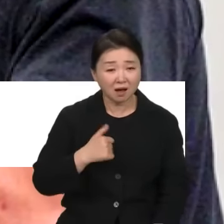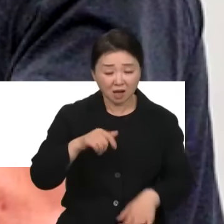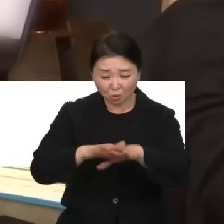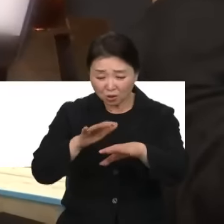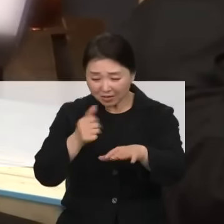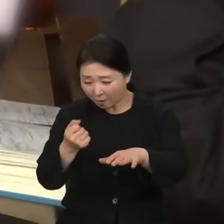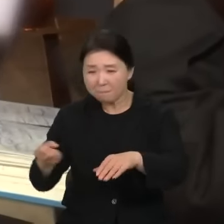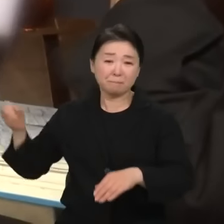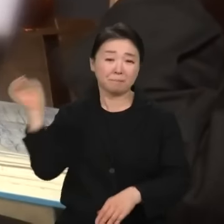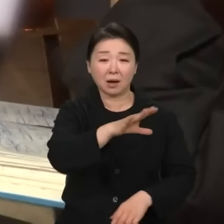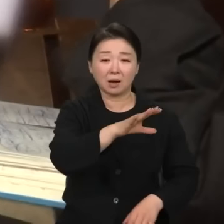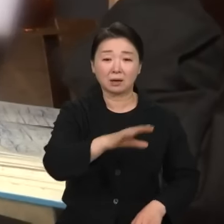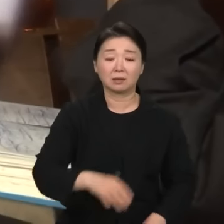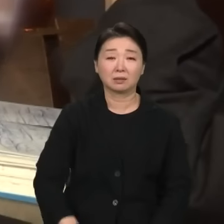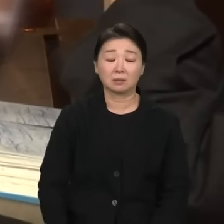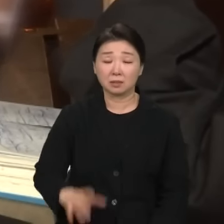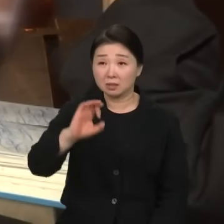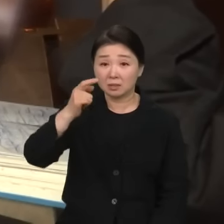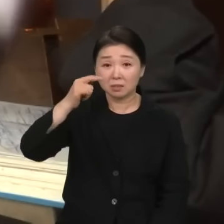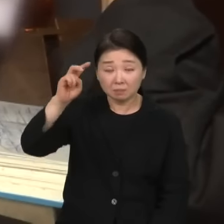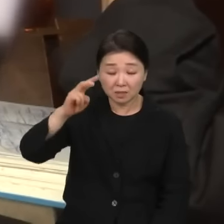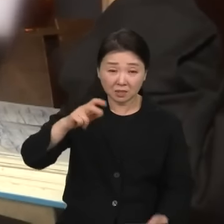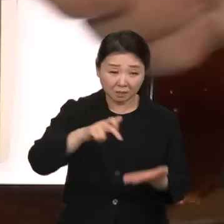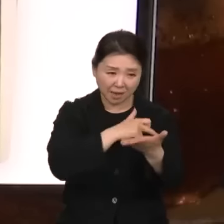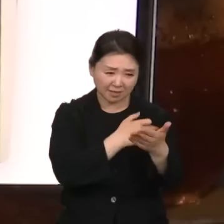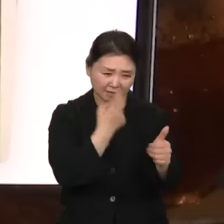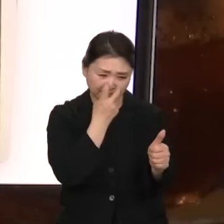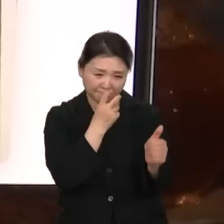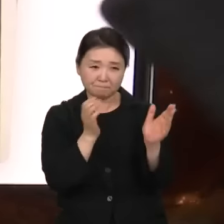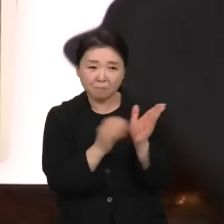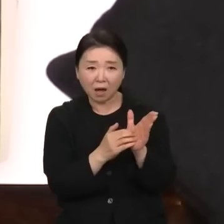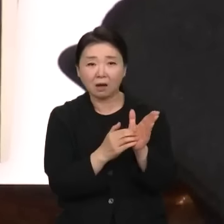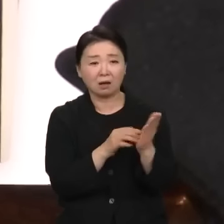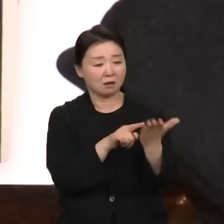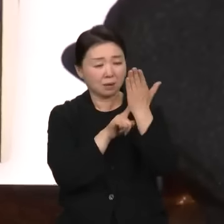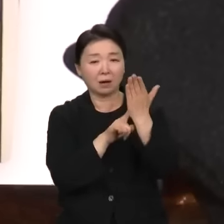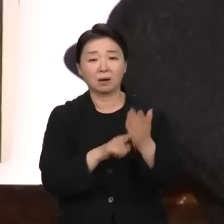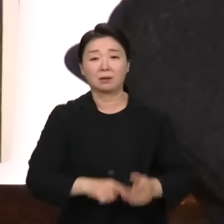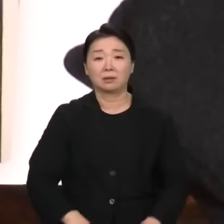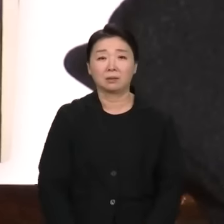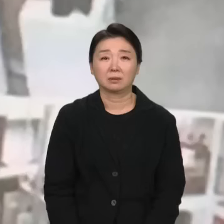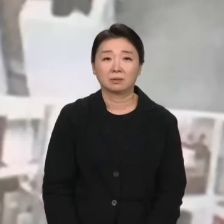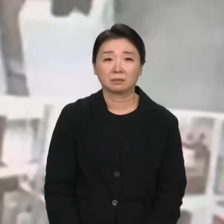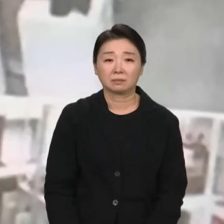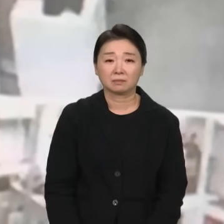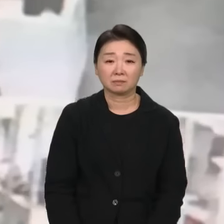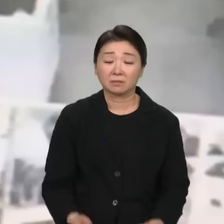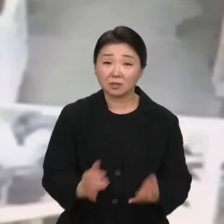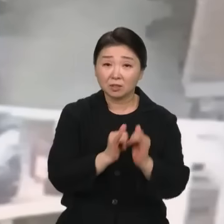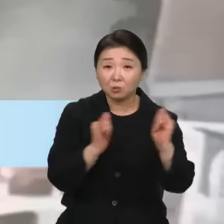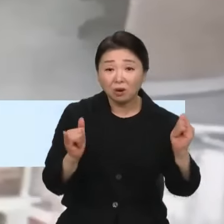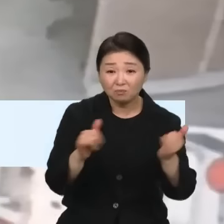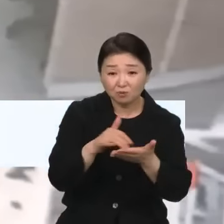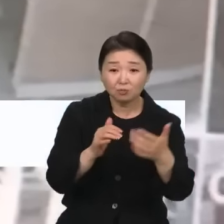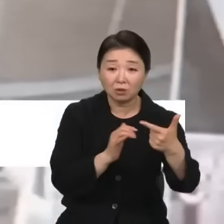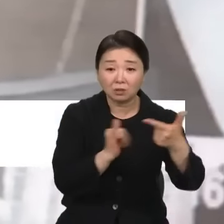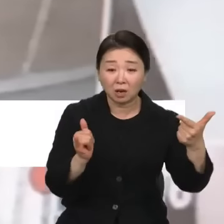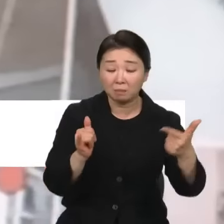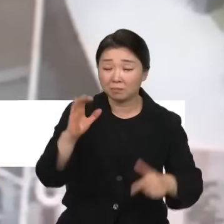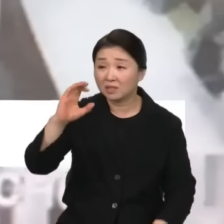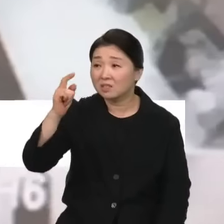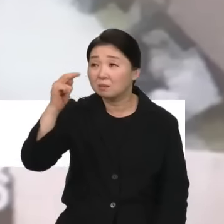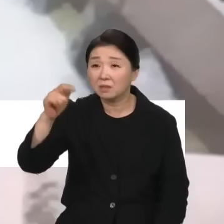집어던져요. CCTV, 메시지 사찰 의혹도 구체적으로 드러나기 시작했습니다. 직원이 6명인데